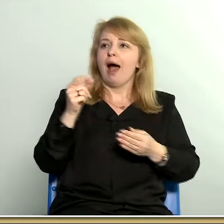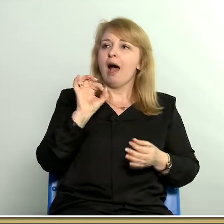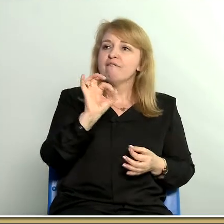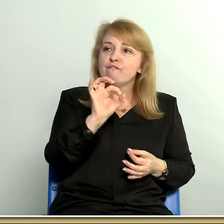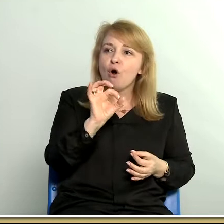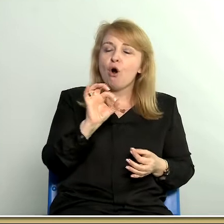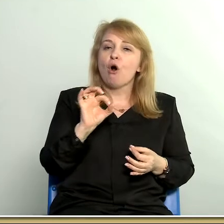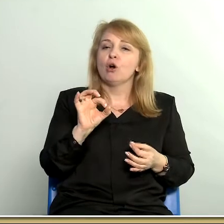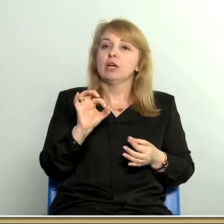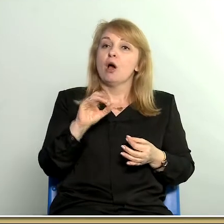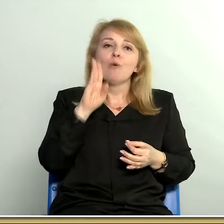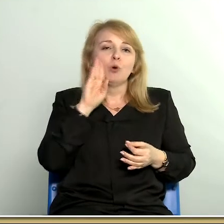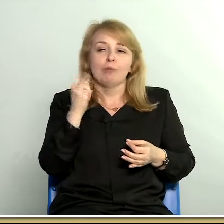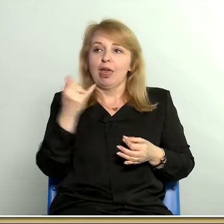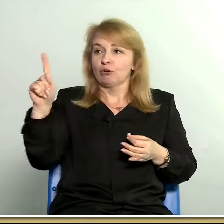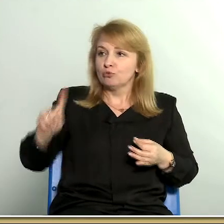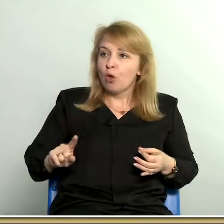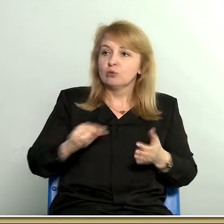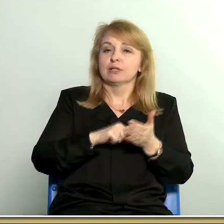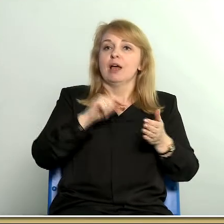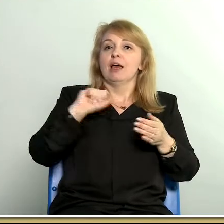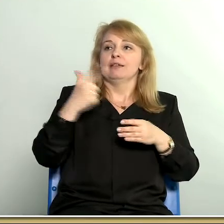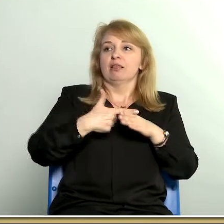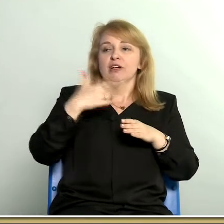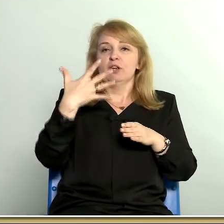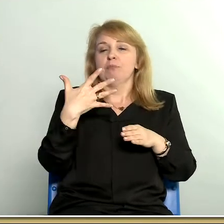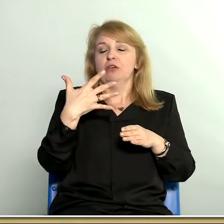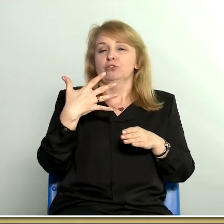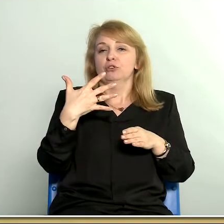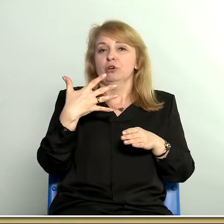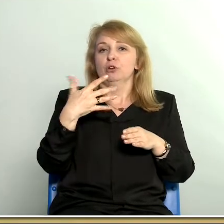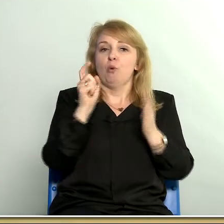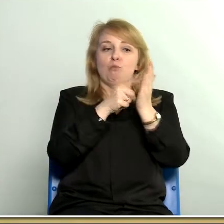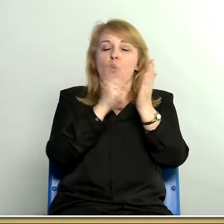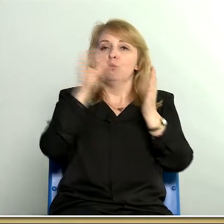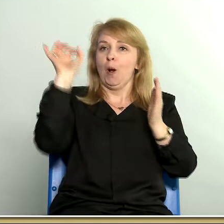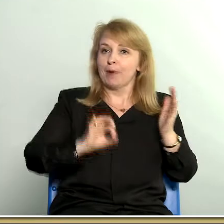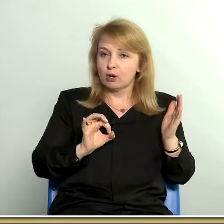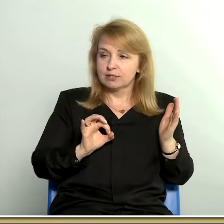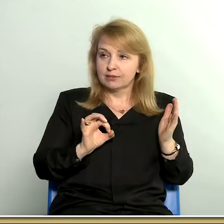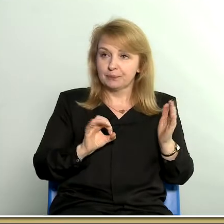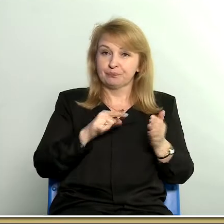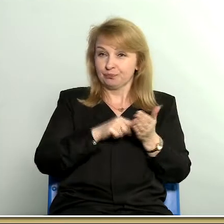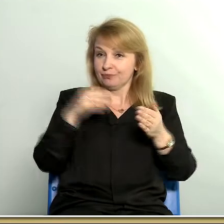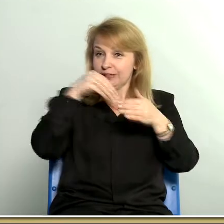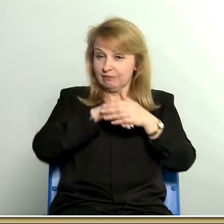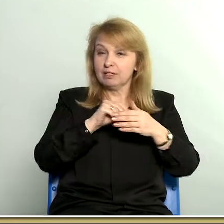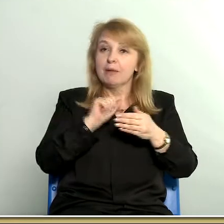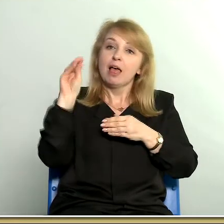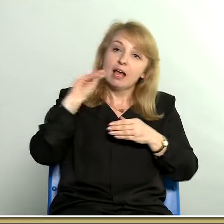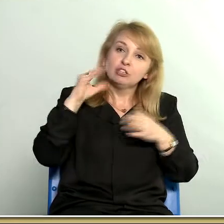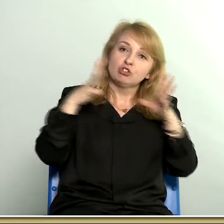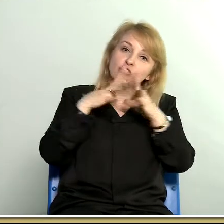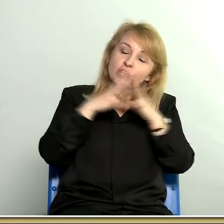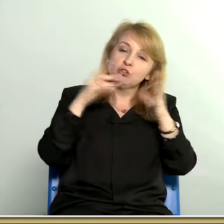wyjściowo tyle, co dolnośląskie, czyli 25 punktów procentowych. Oczywiście trzeba tu sobie jeszcze dołożyć 10